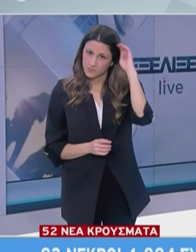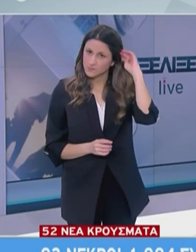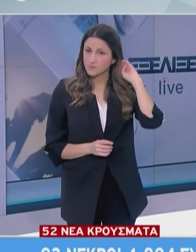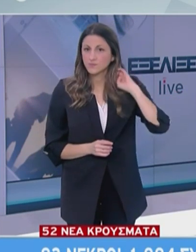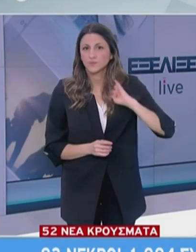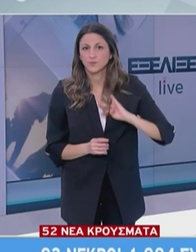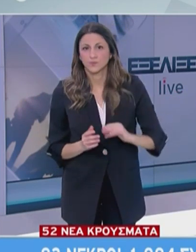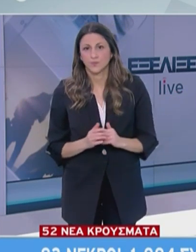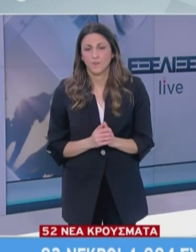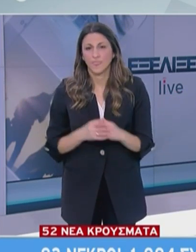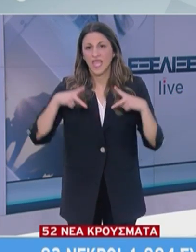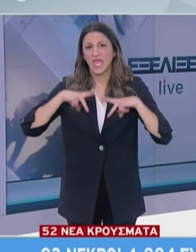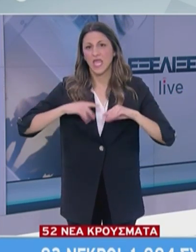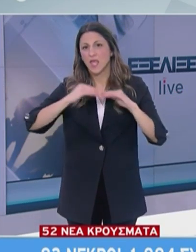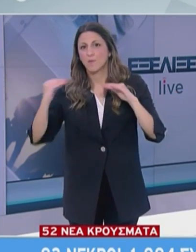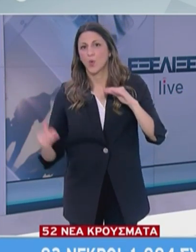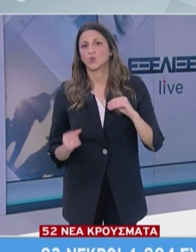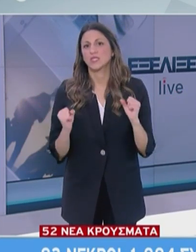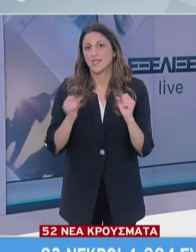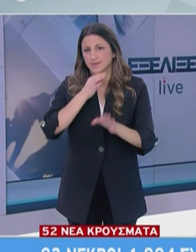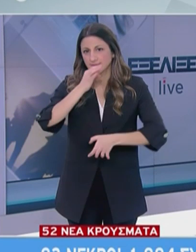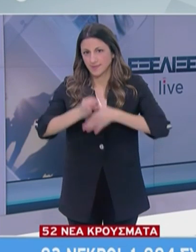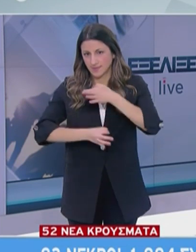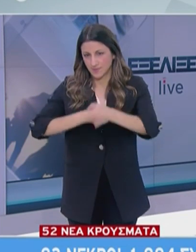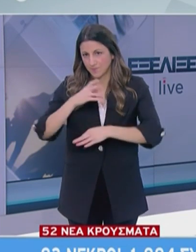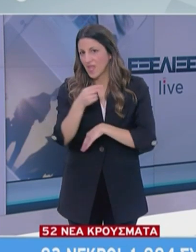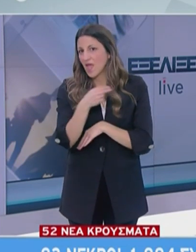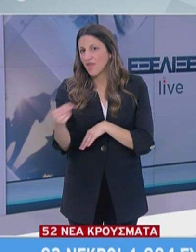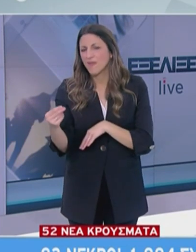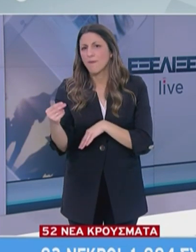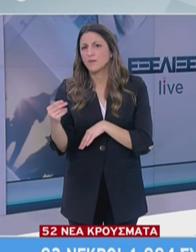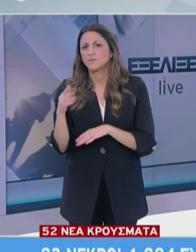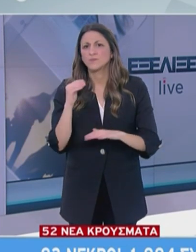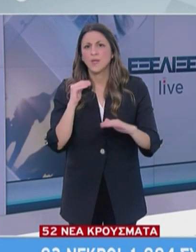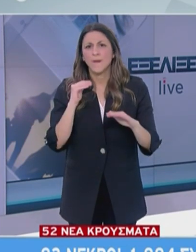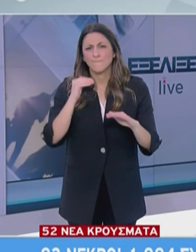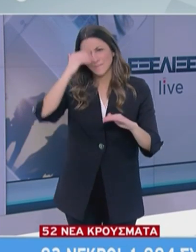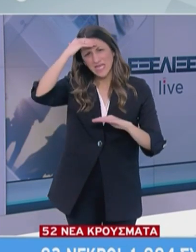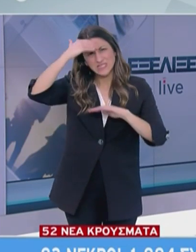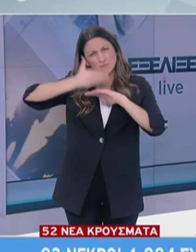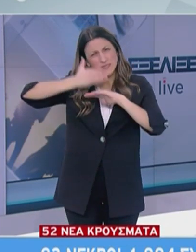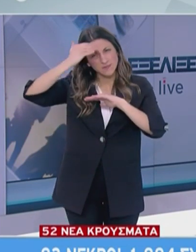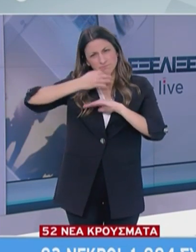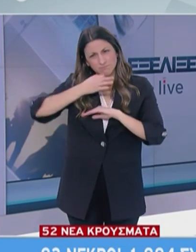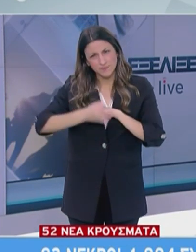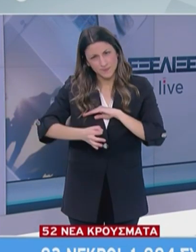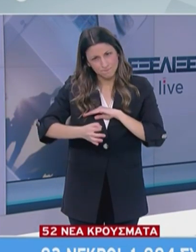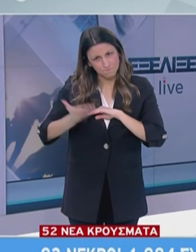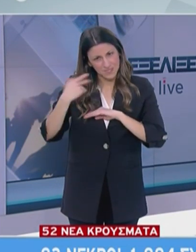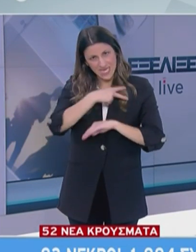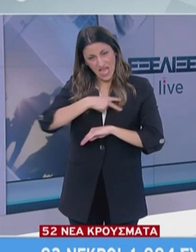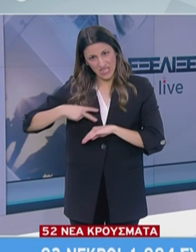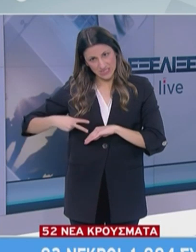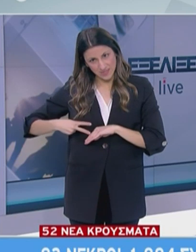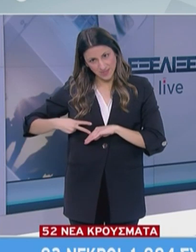Θα ήθελα να προσθέσω σε αυτό το σημείο ότι σε ό,τι αφορά τις ασπίδες τις οποίες ανέφερε ο καθηγητής κ. Τσιόδρας, είναι